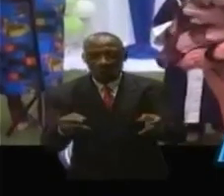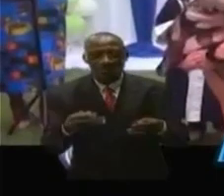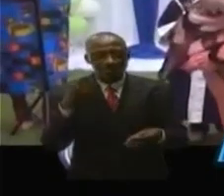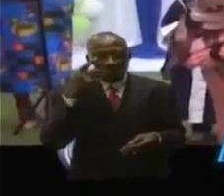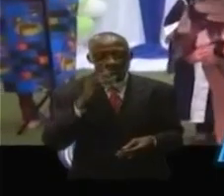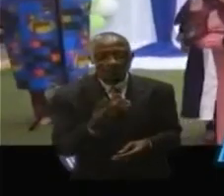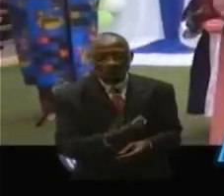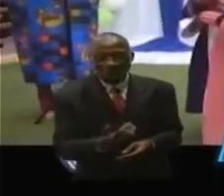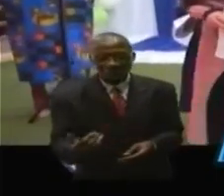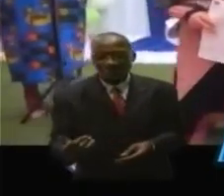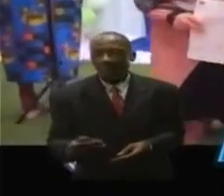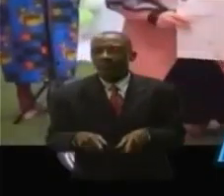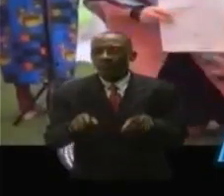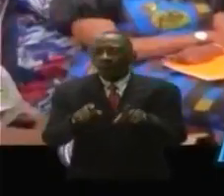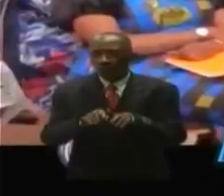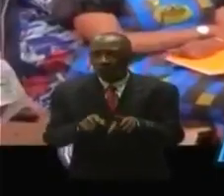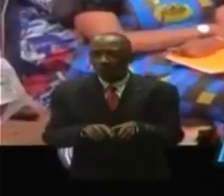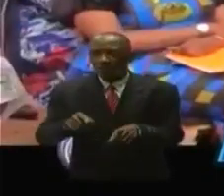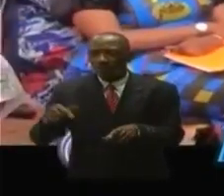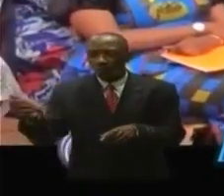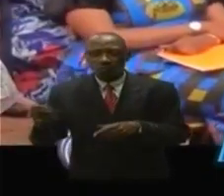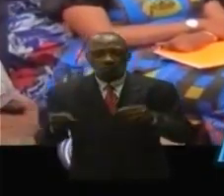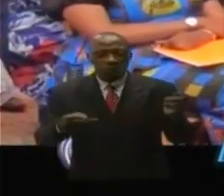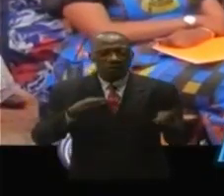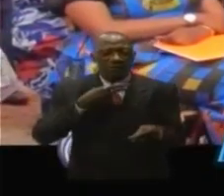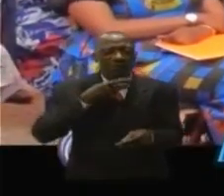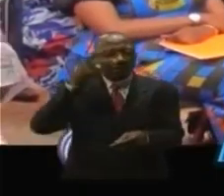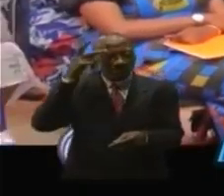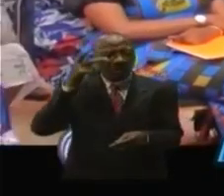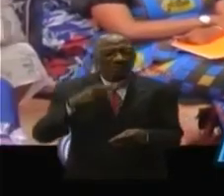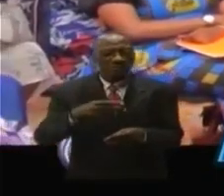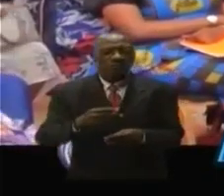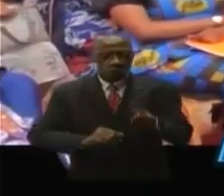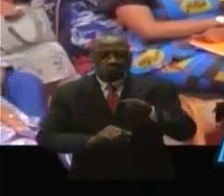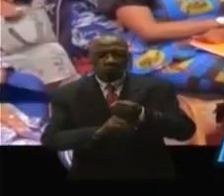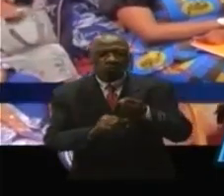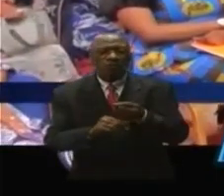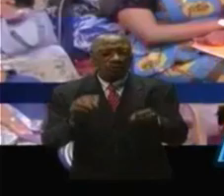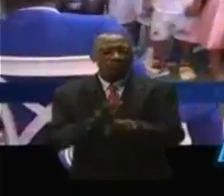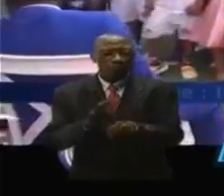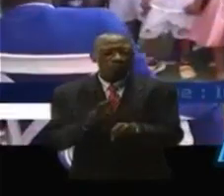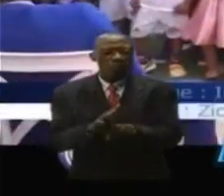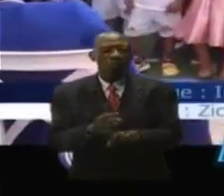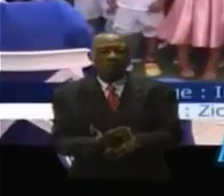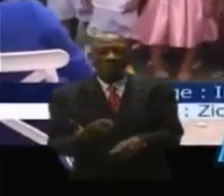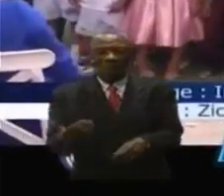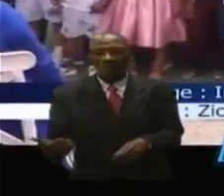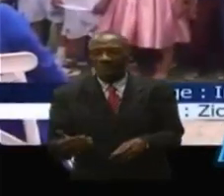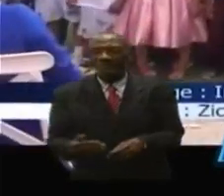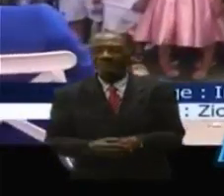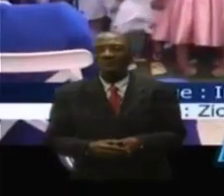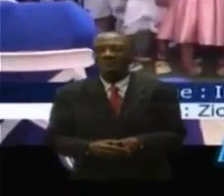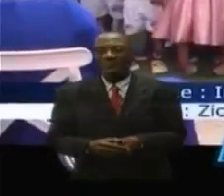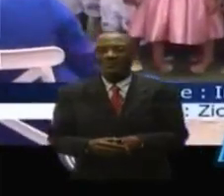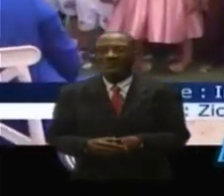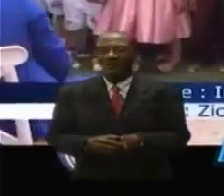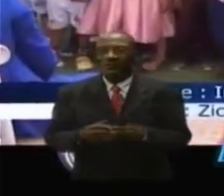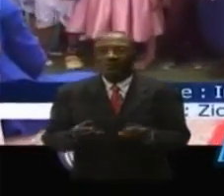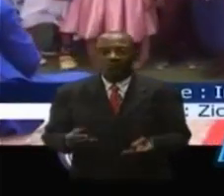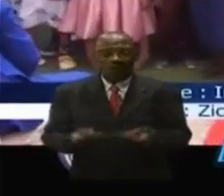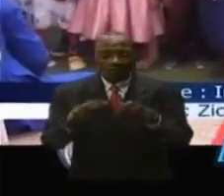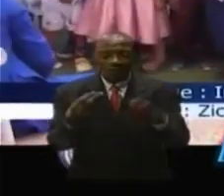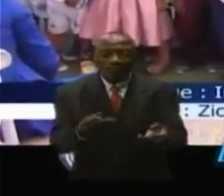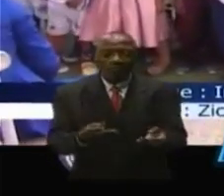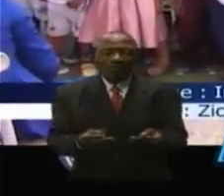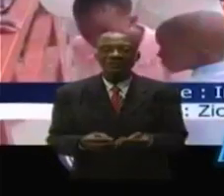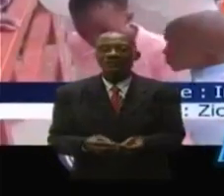satisfaction de parents. Il faut noter que lycée Malikia est une école moderne et bilingue au standard international, ouvre ses portes à tous